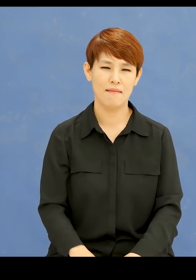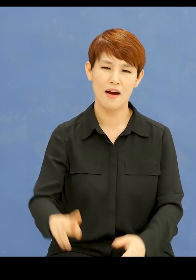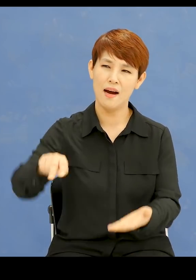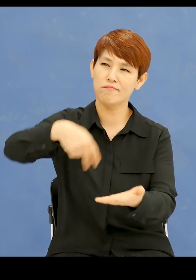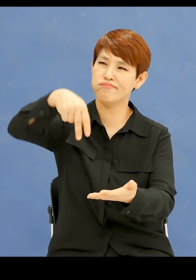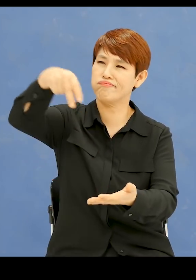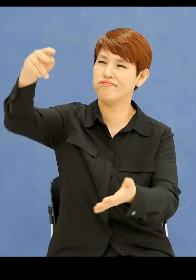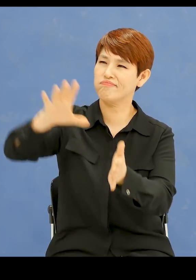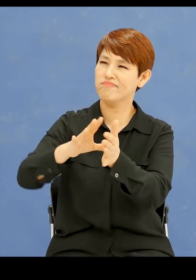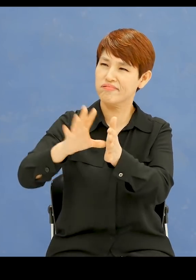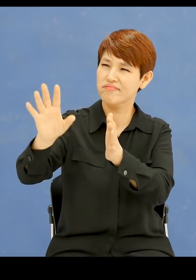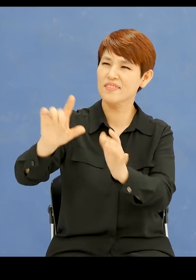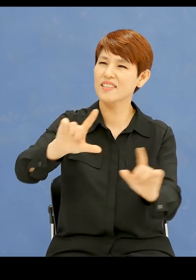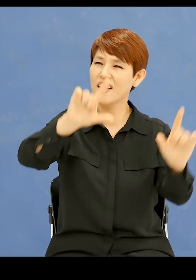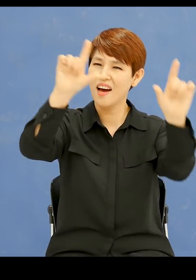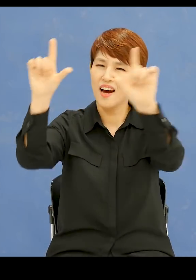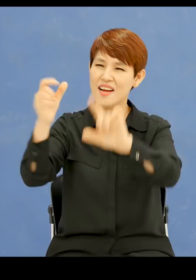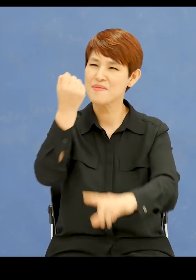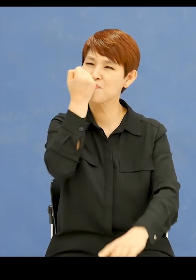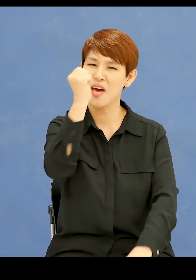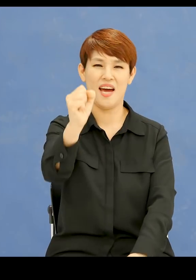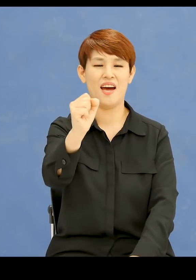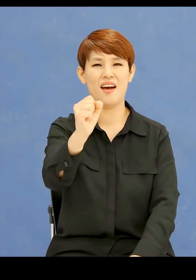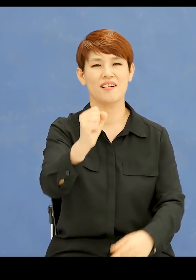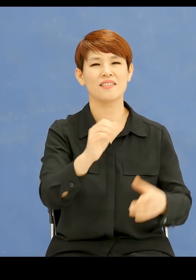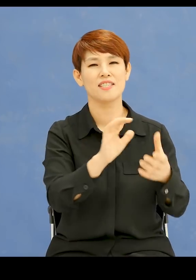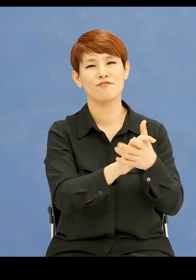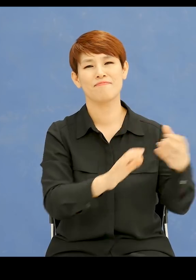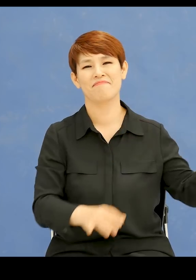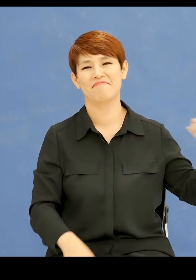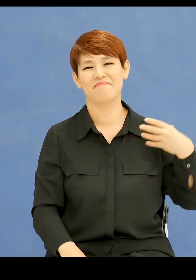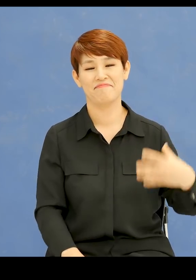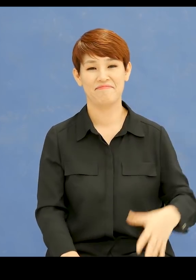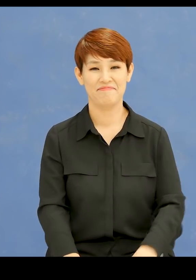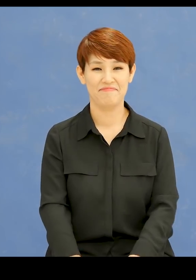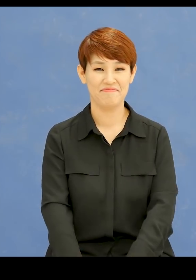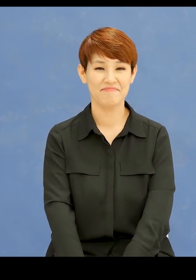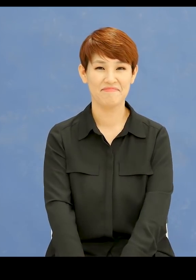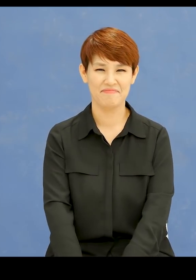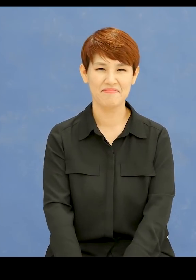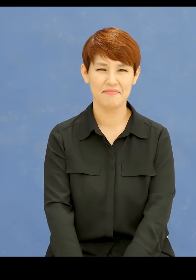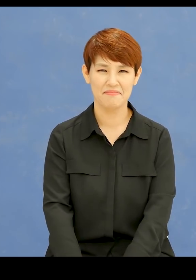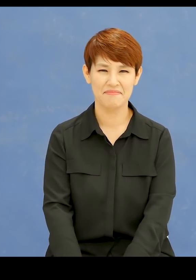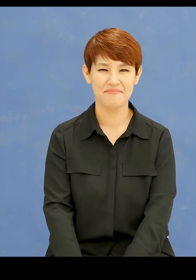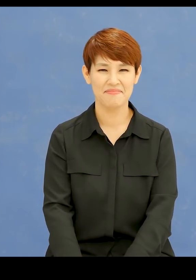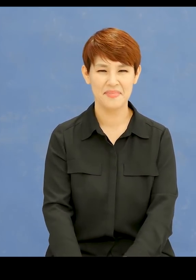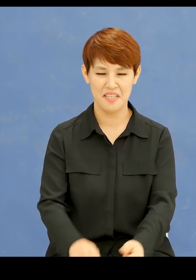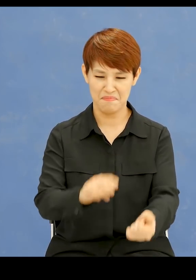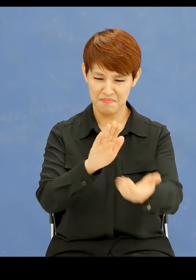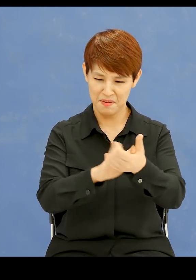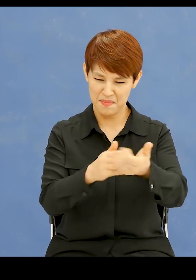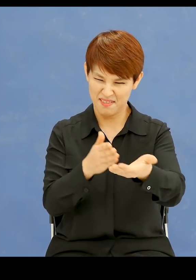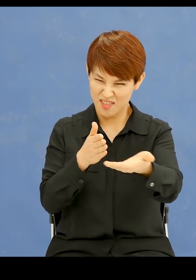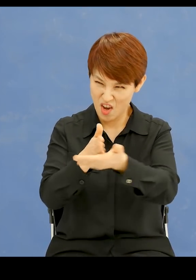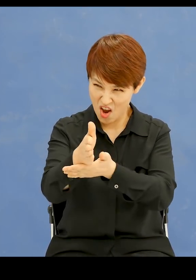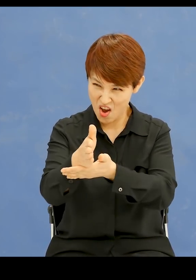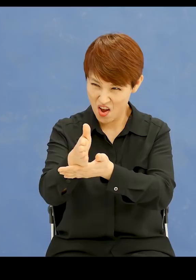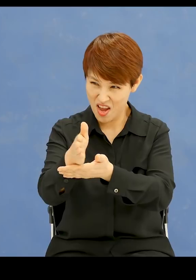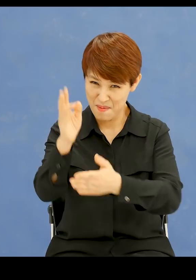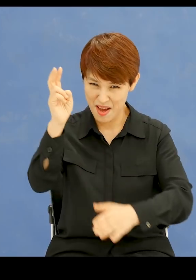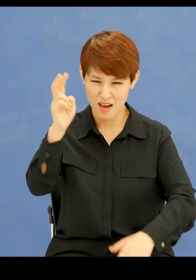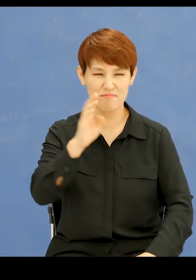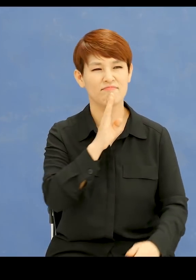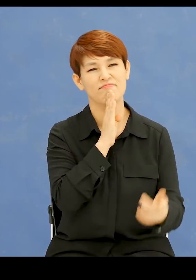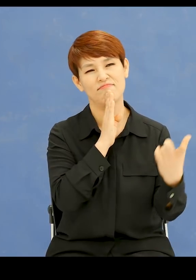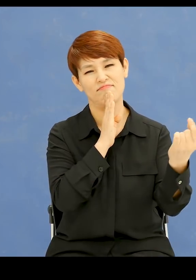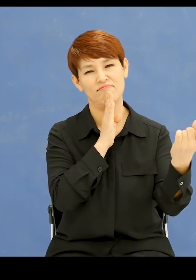방랑하며 방랑자의 삶을 살았을 것이다. 이런 얘기를 하더라고요. 타짜가 더 있지 않았을까? 그랬을 가능성도 아마 다분히